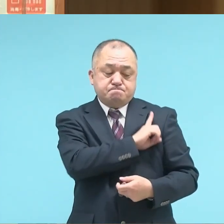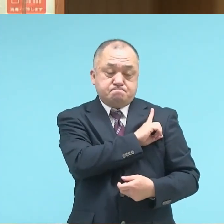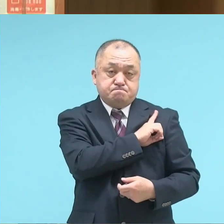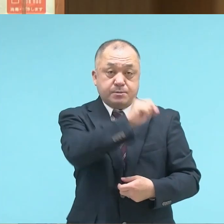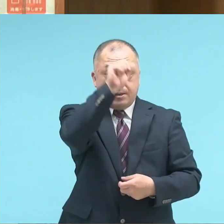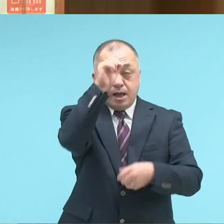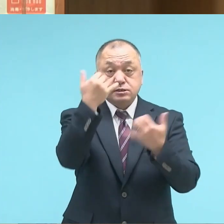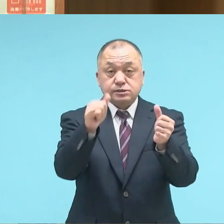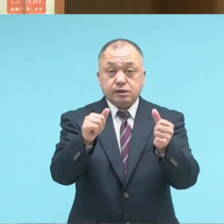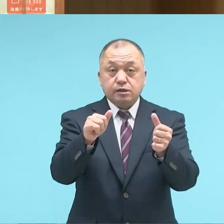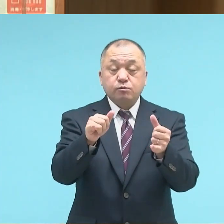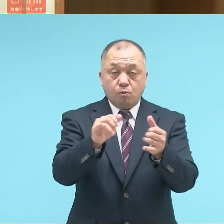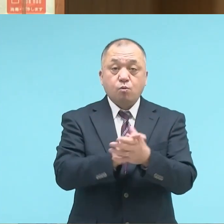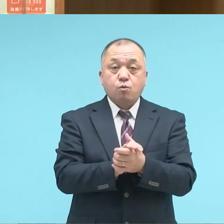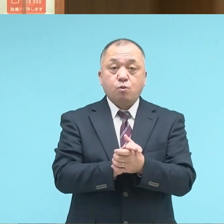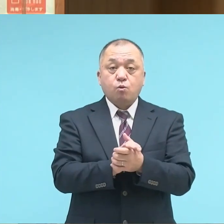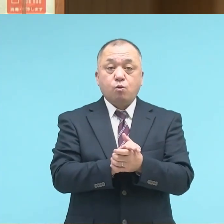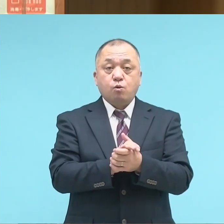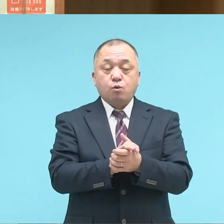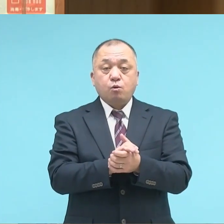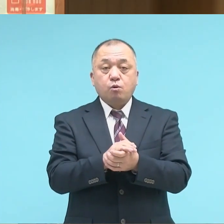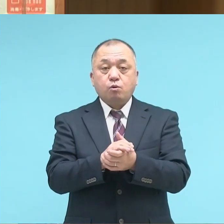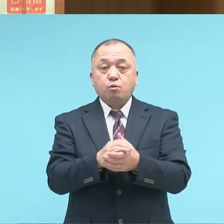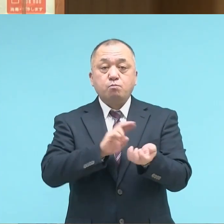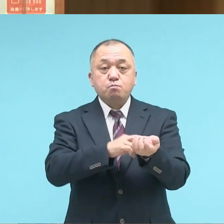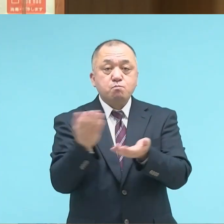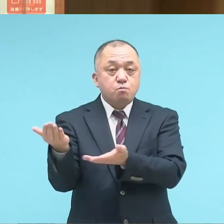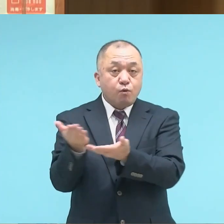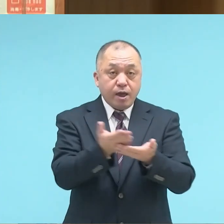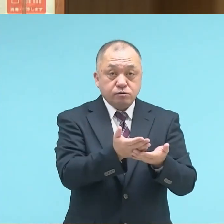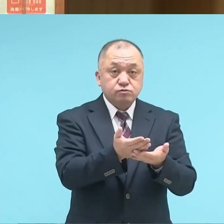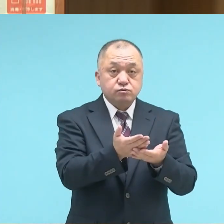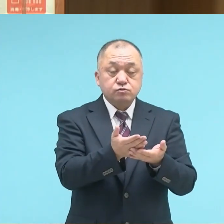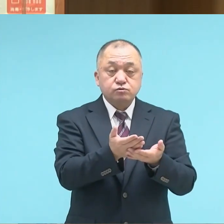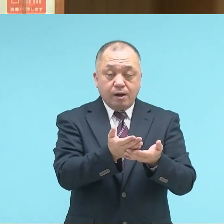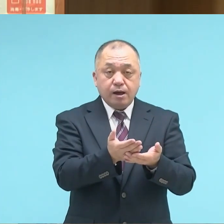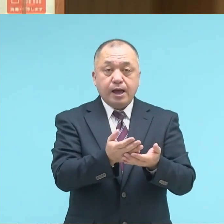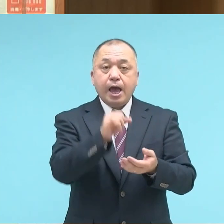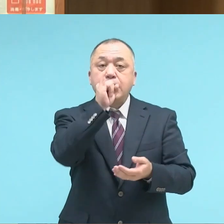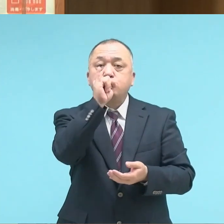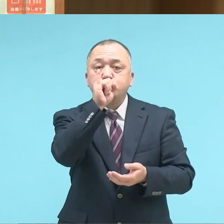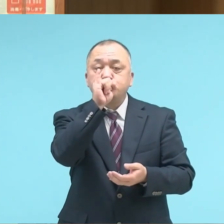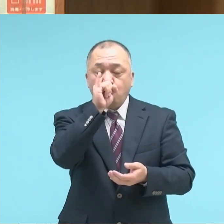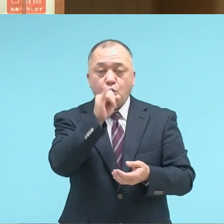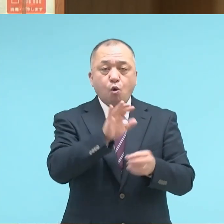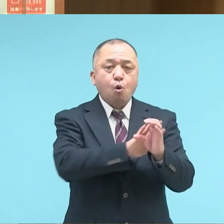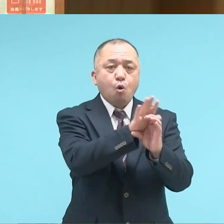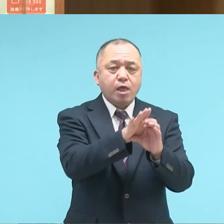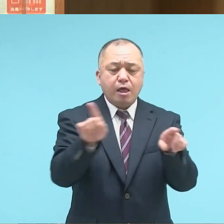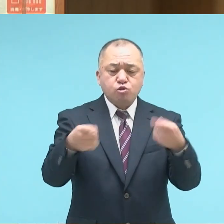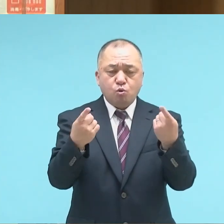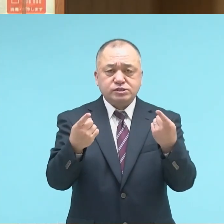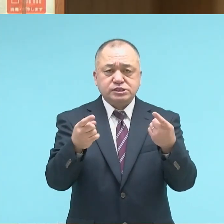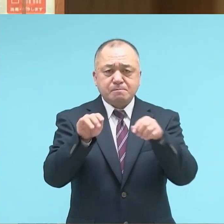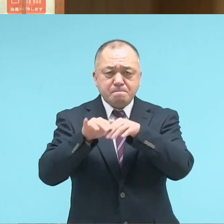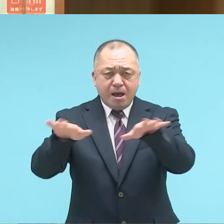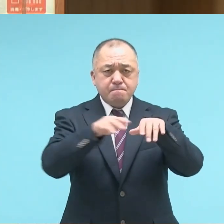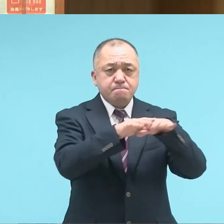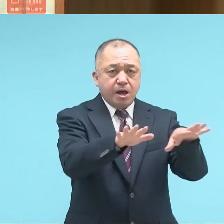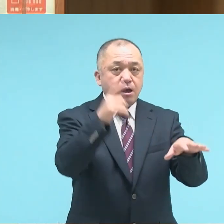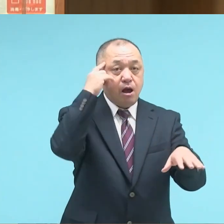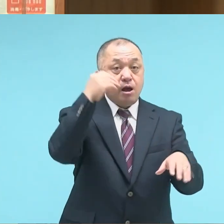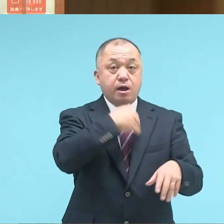のそういった受け入れ体制というのは、これはインフルエンザとの同時流行も見越した中で体制